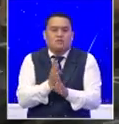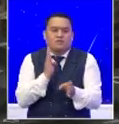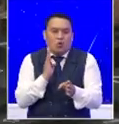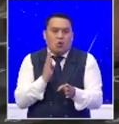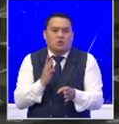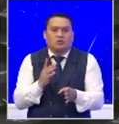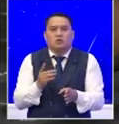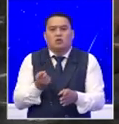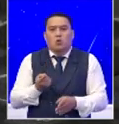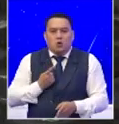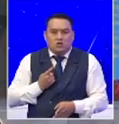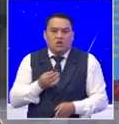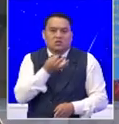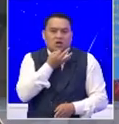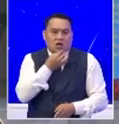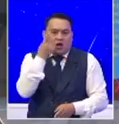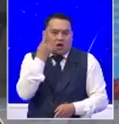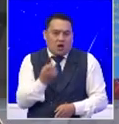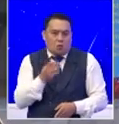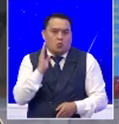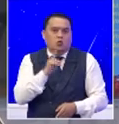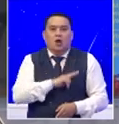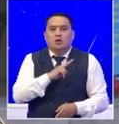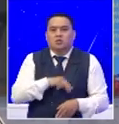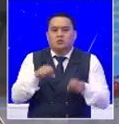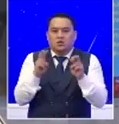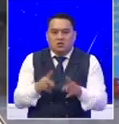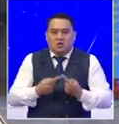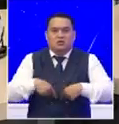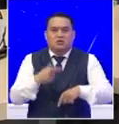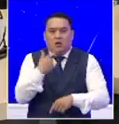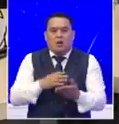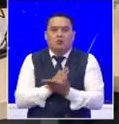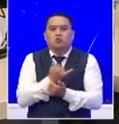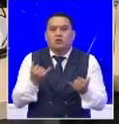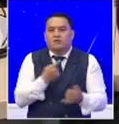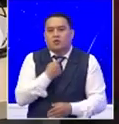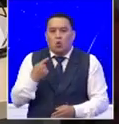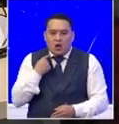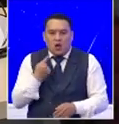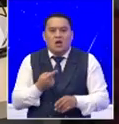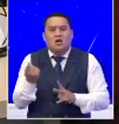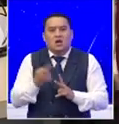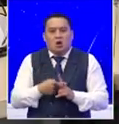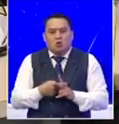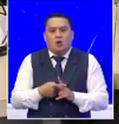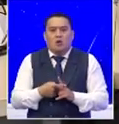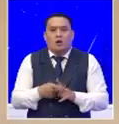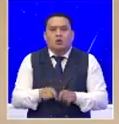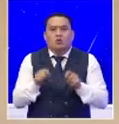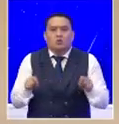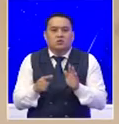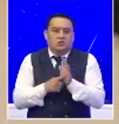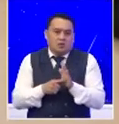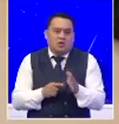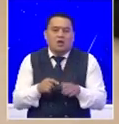свое посещение ЦОНа заранее. Для них будут работать специальные секторы самообслуживания. В Талдыкургане эти льготные окна откроются